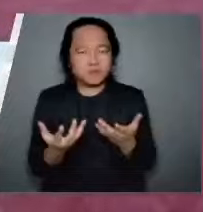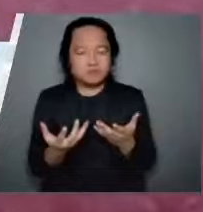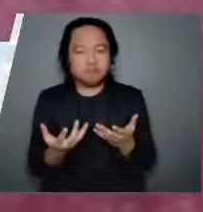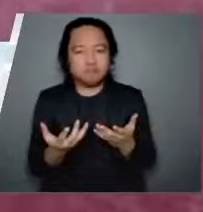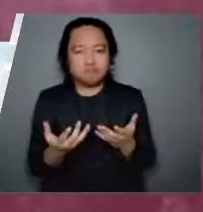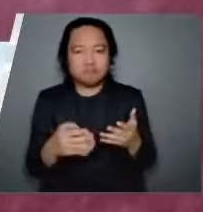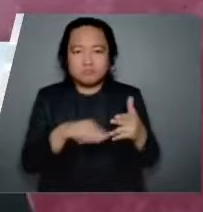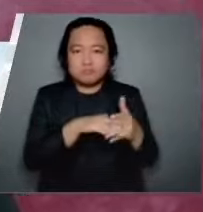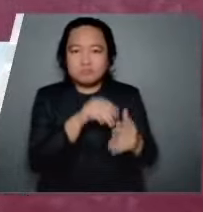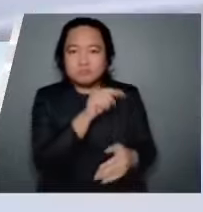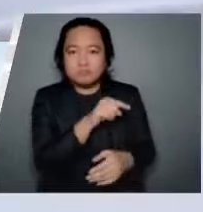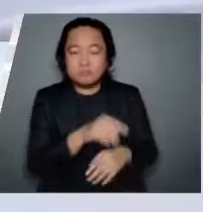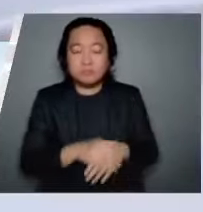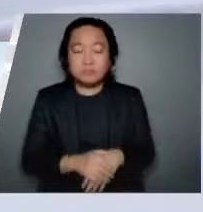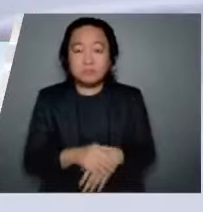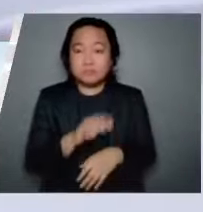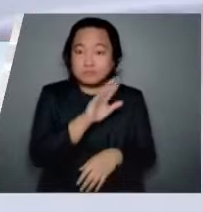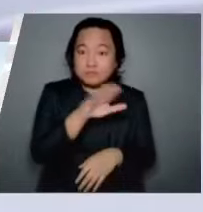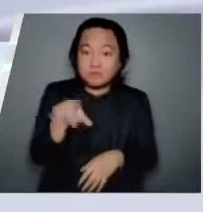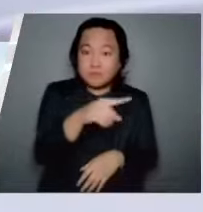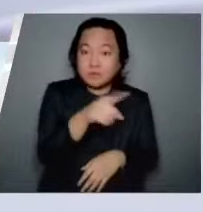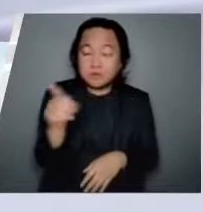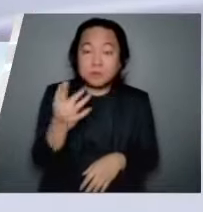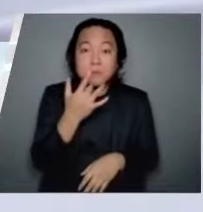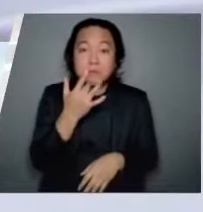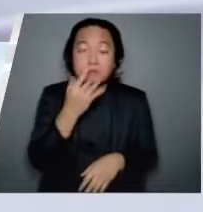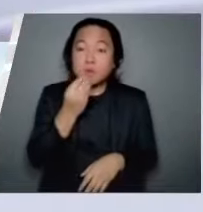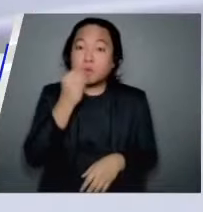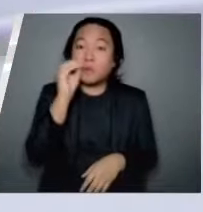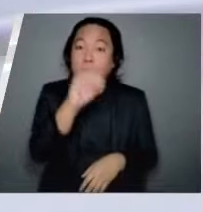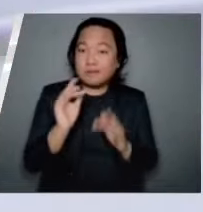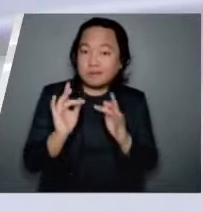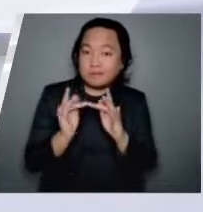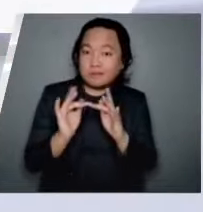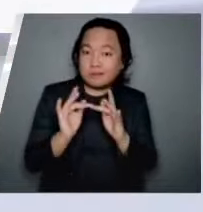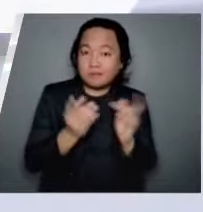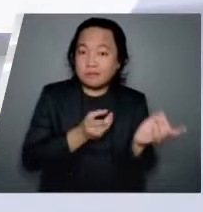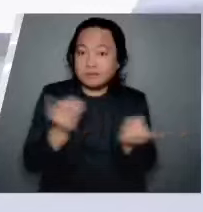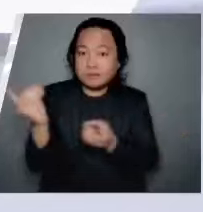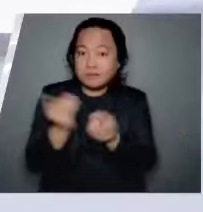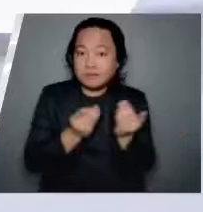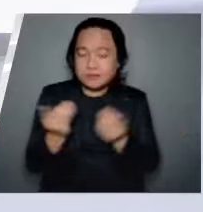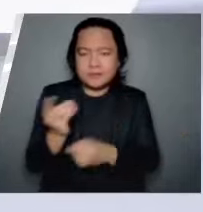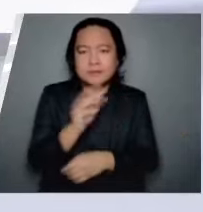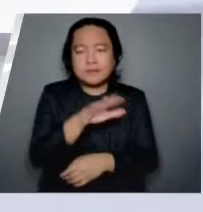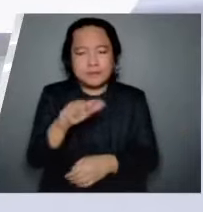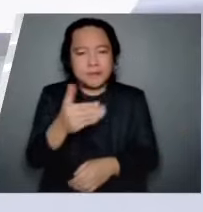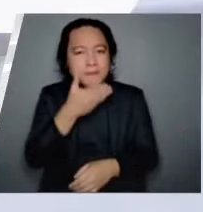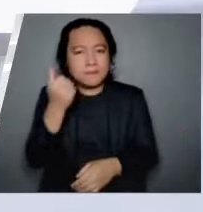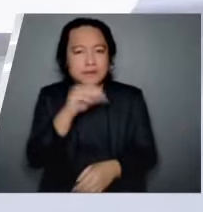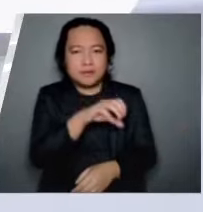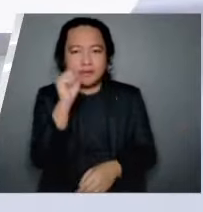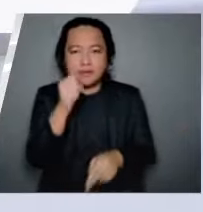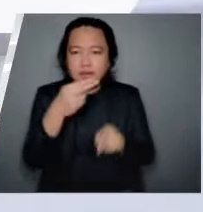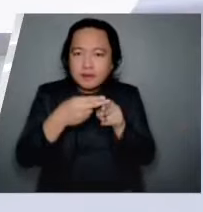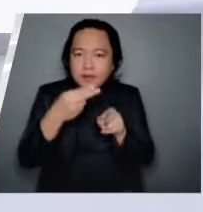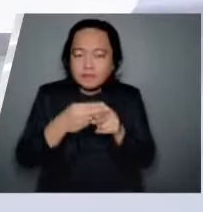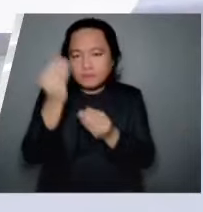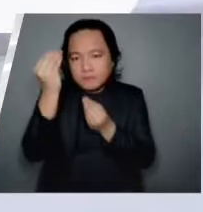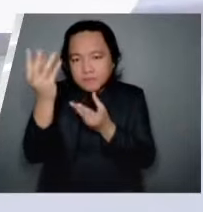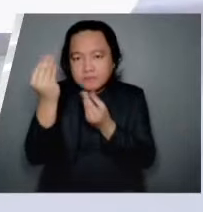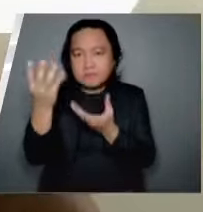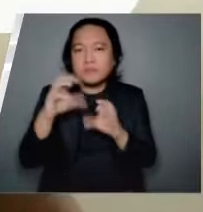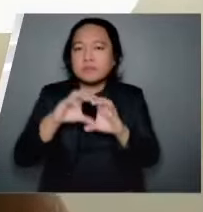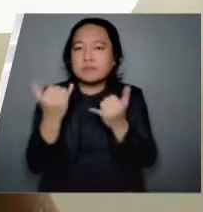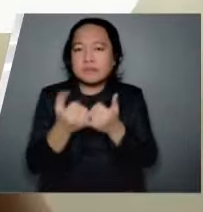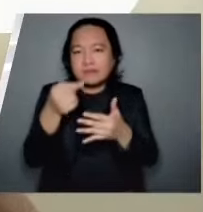mahilig mag-order online, payo ng kinatawan ng delivery service company, kunin ang pangalan, contact details at kumpanya na